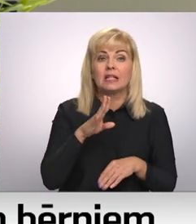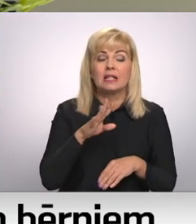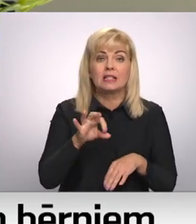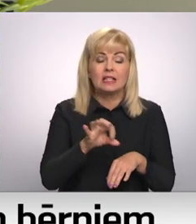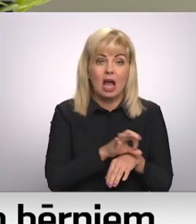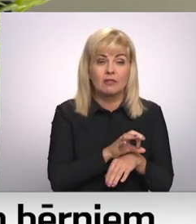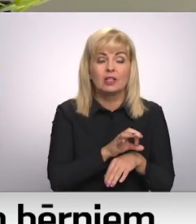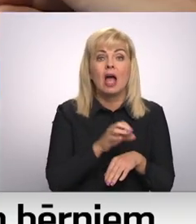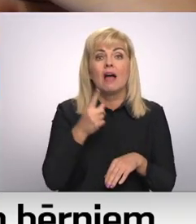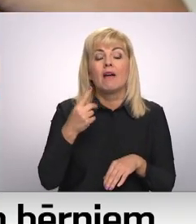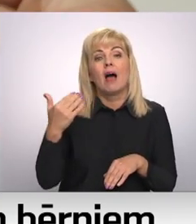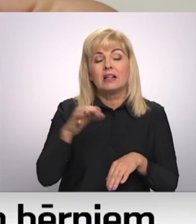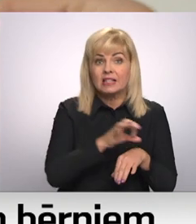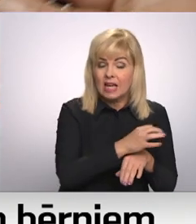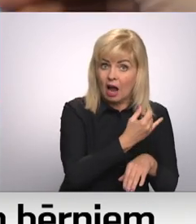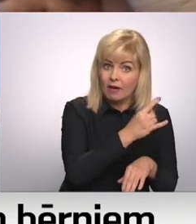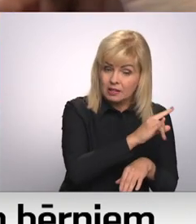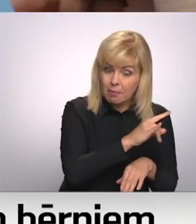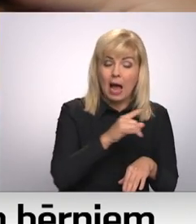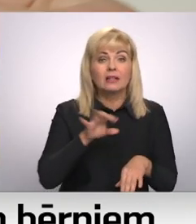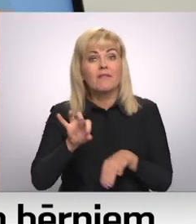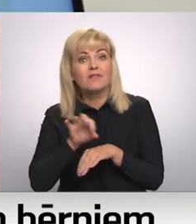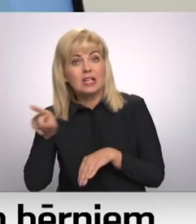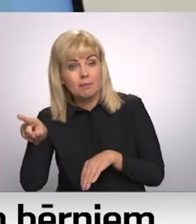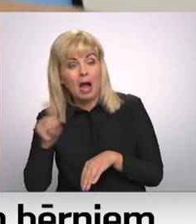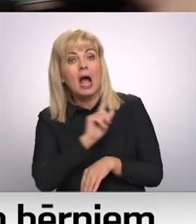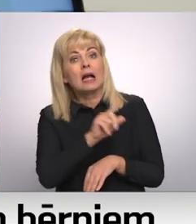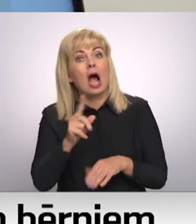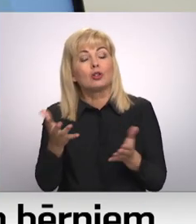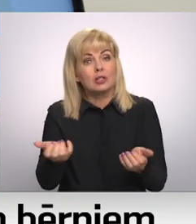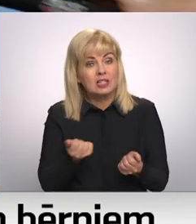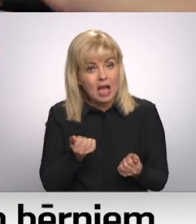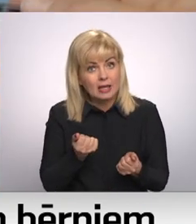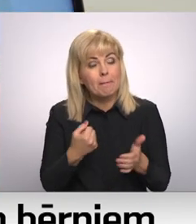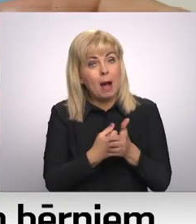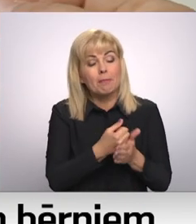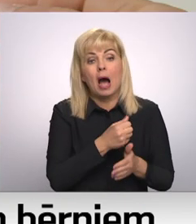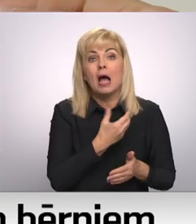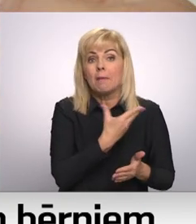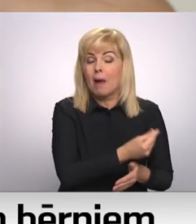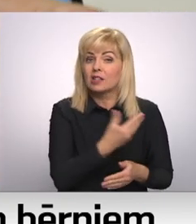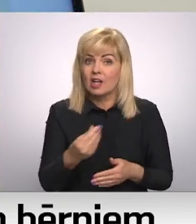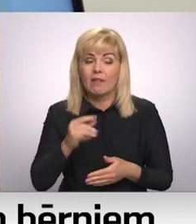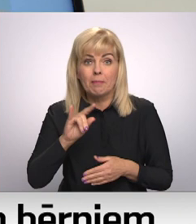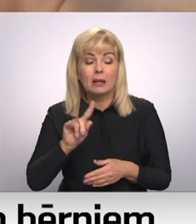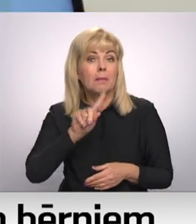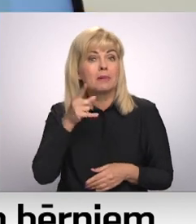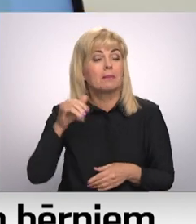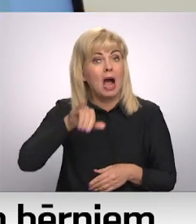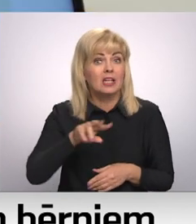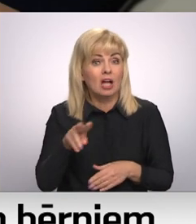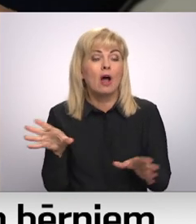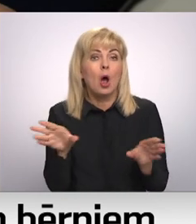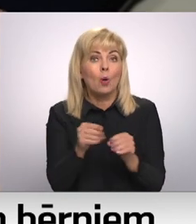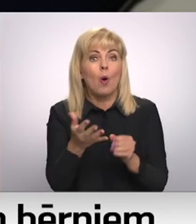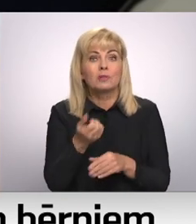un viens vīra bērns, tad līdz šim katrs vecāks saņēma pabalstu par saviem bērniem. Neko nemainot, no 1. janvāra viņi kopā